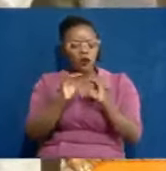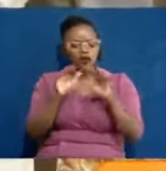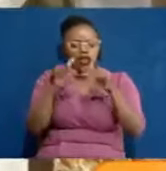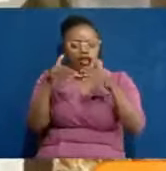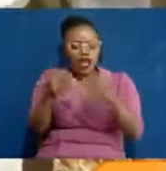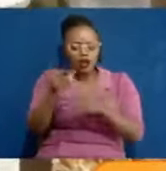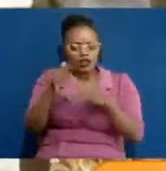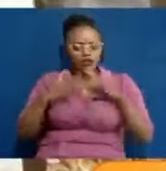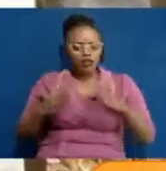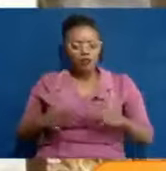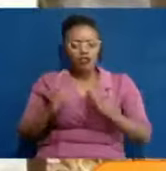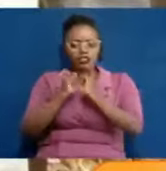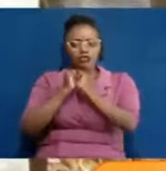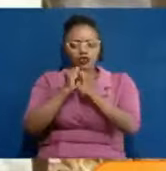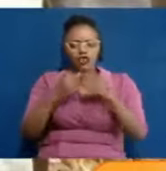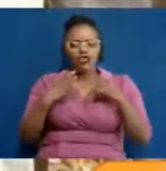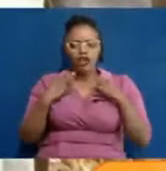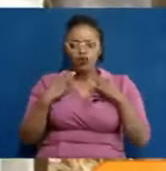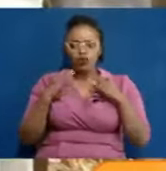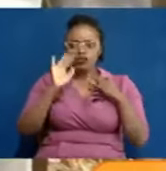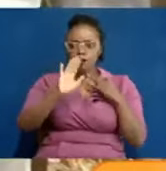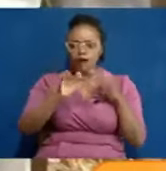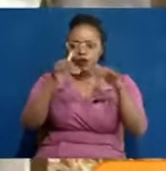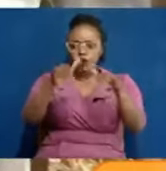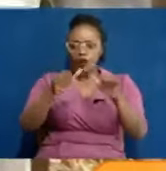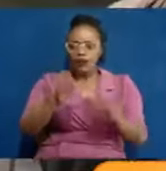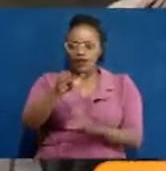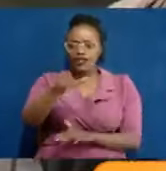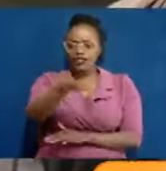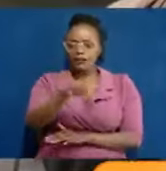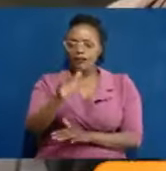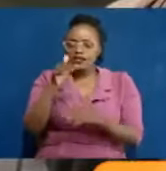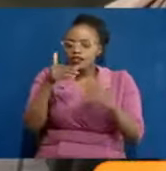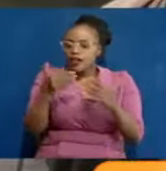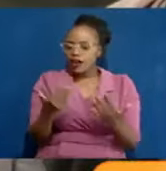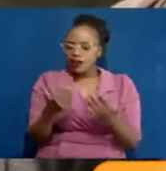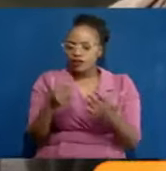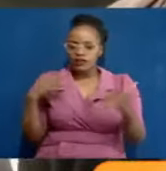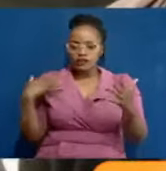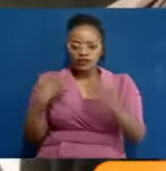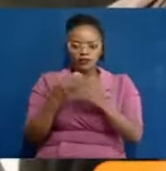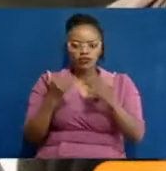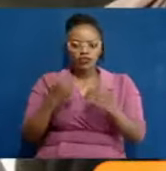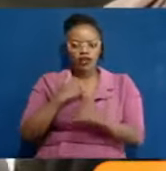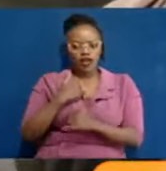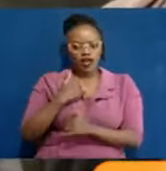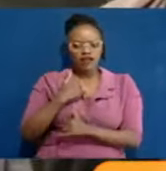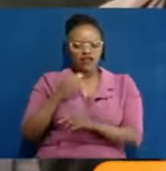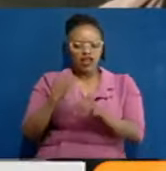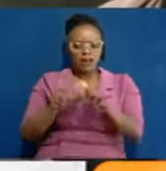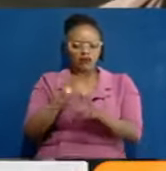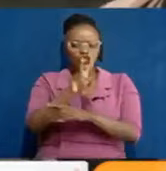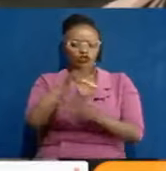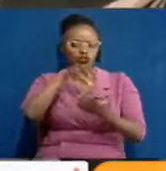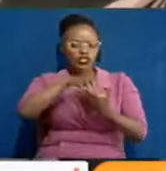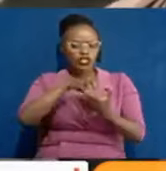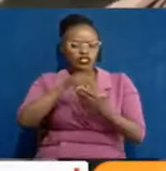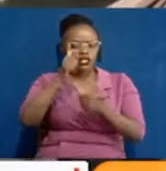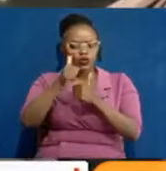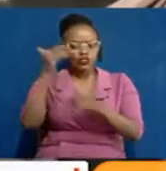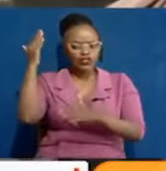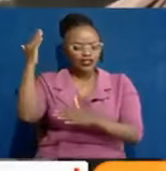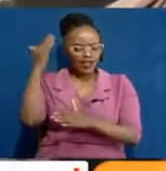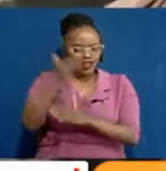vipi mwili wake pamoja na nguo zake kuzikwa hapa. So far I think we have about 2 cases which are